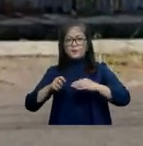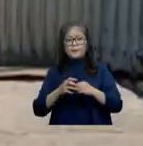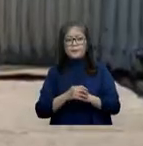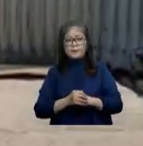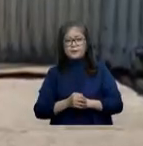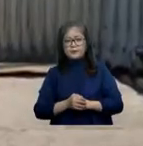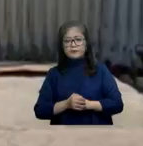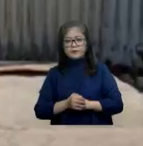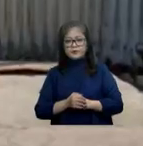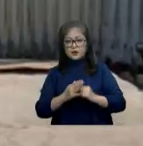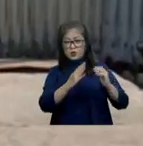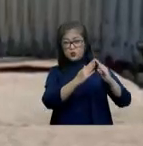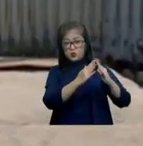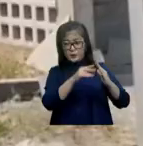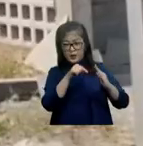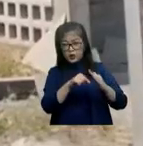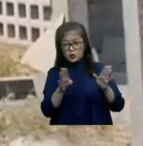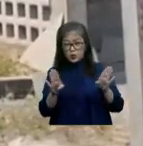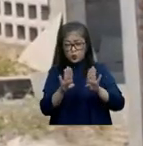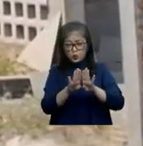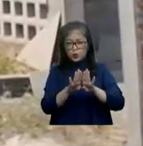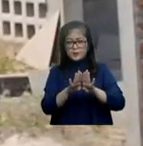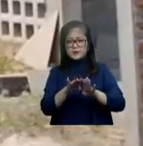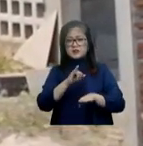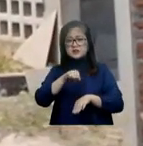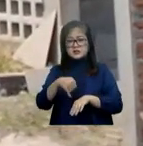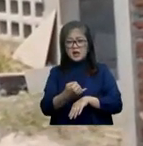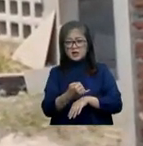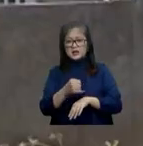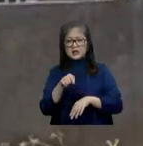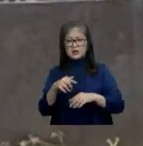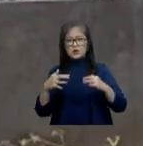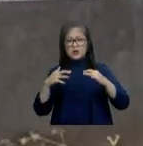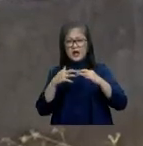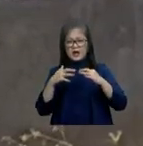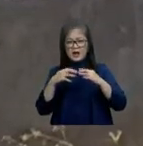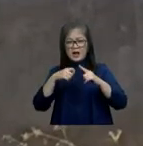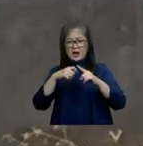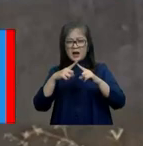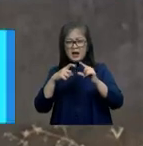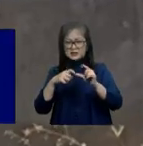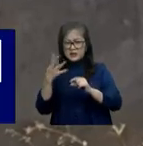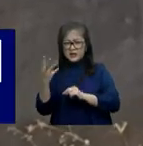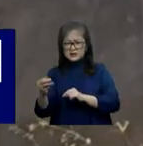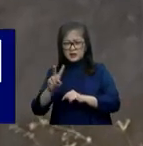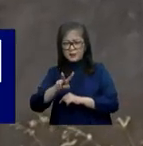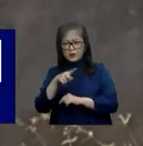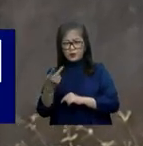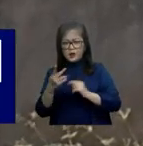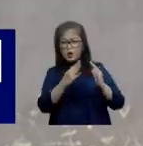Penyegelan komplek perumahan di Sleman, Yogyakarta ini berawal dari penyalahgunaan tanah kas desa menjadi lahan perumahan oleh pengembang.